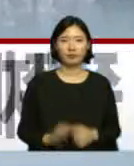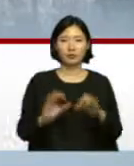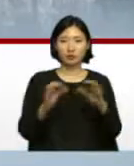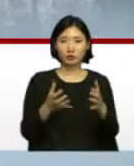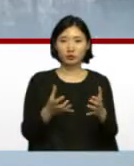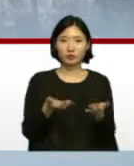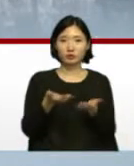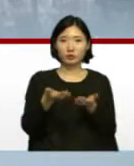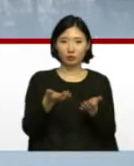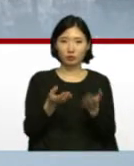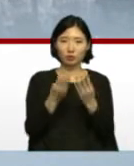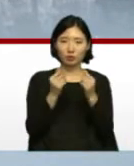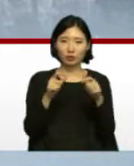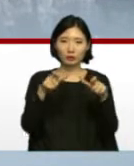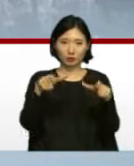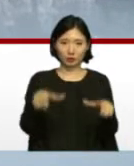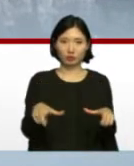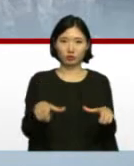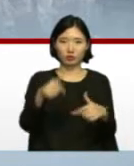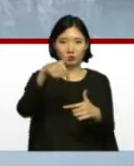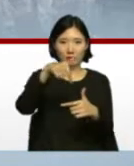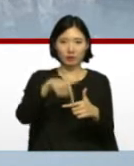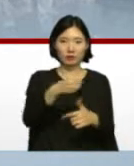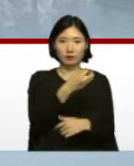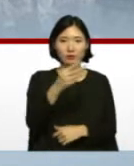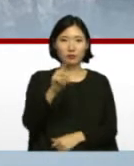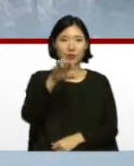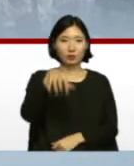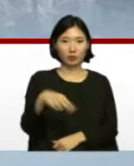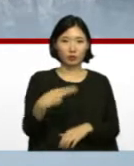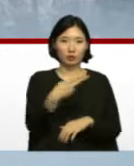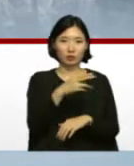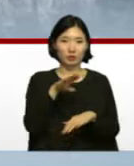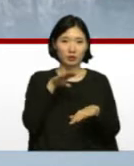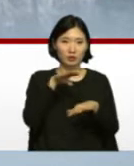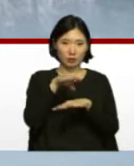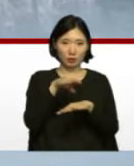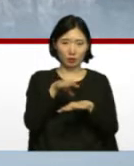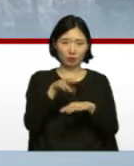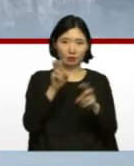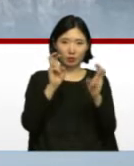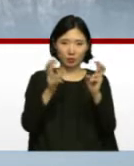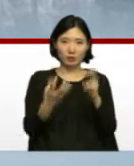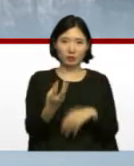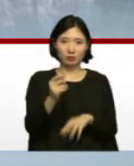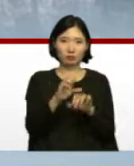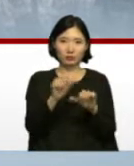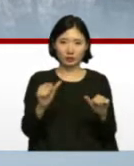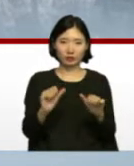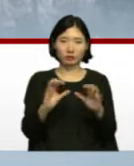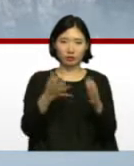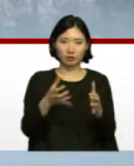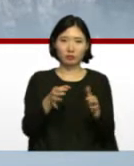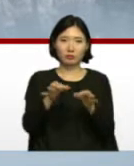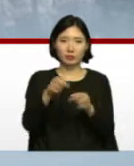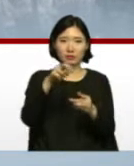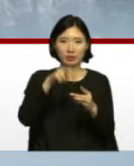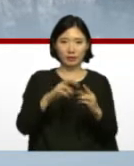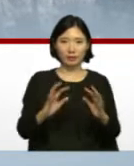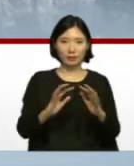국제교류 복합 찌 9회 하나로 강남구 삼성 1동 에 현대자동차 부 주에는 글로벌 비즈니스 센터 건립이 추진되고